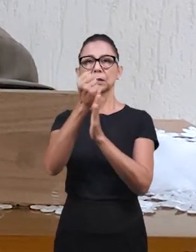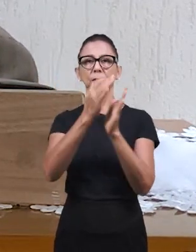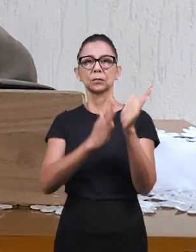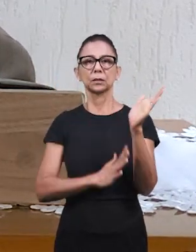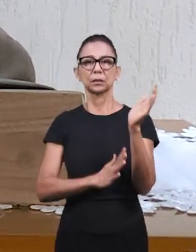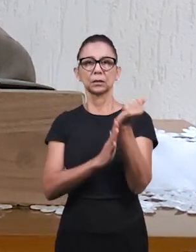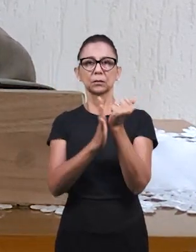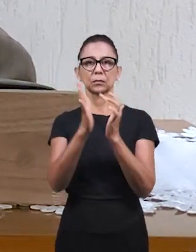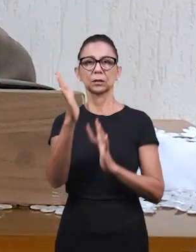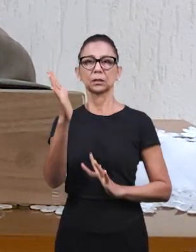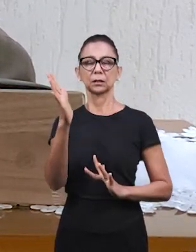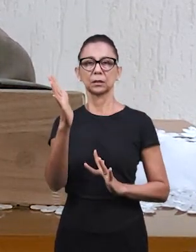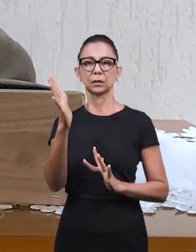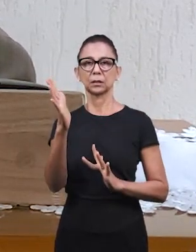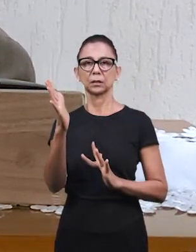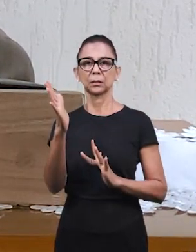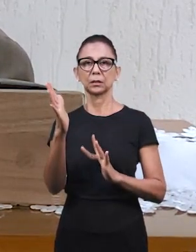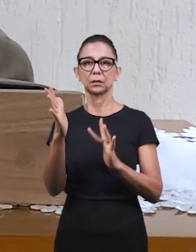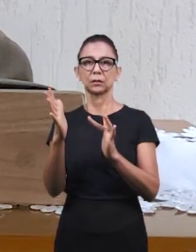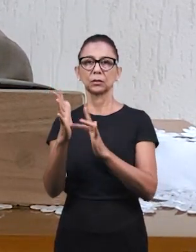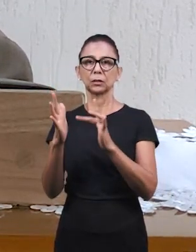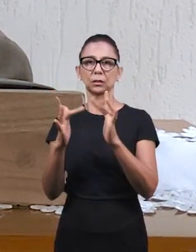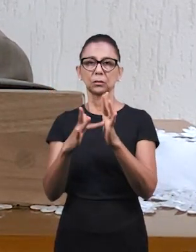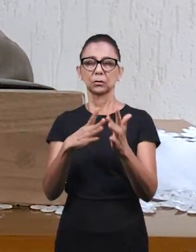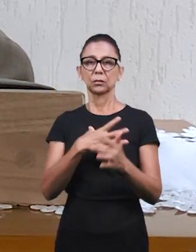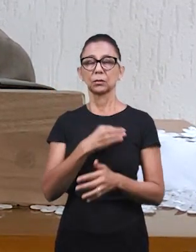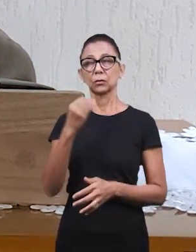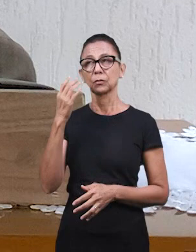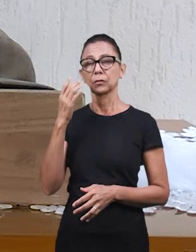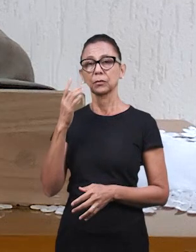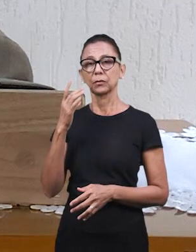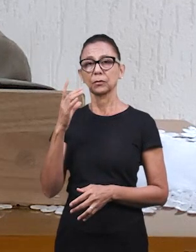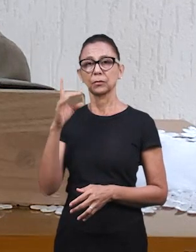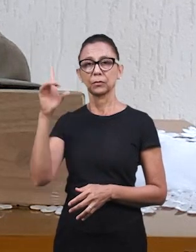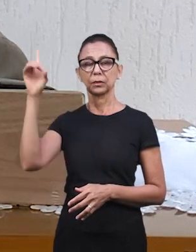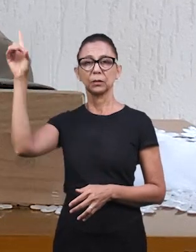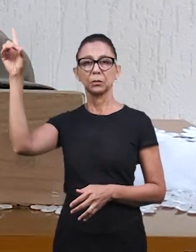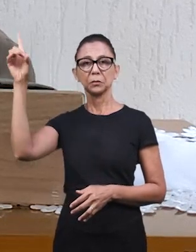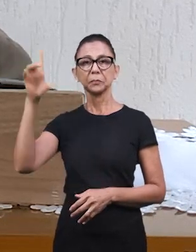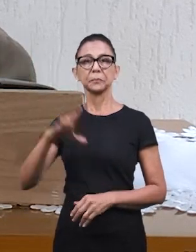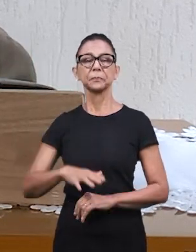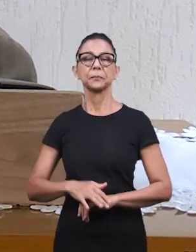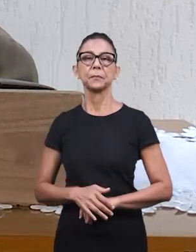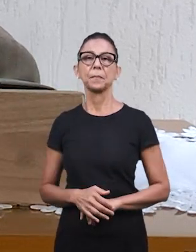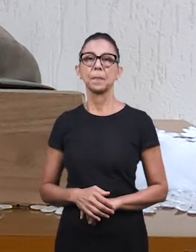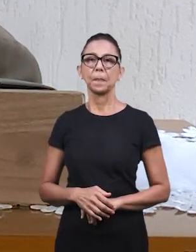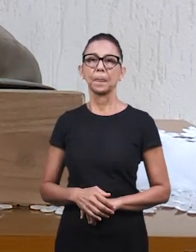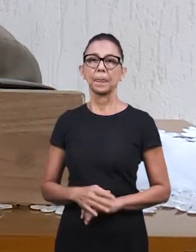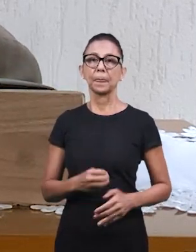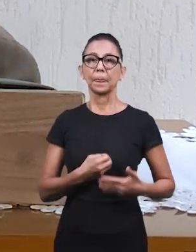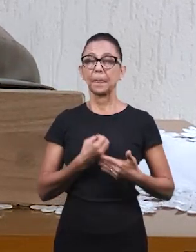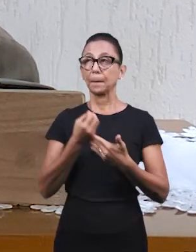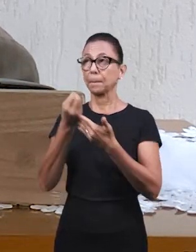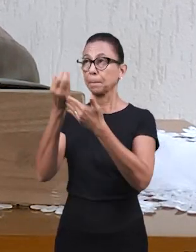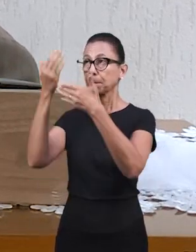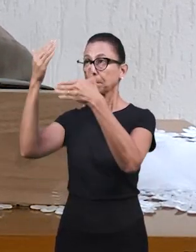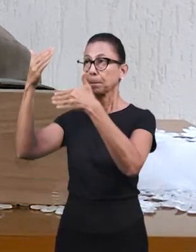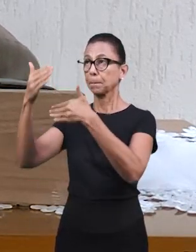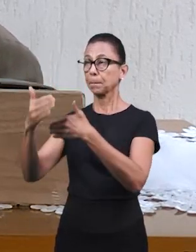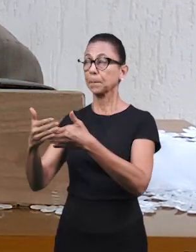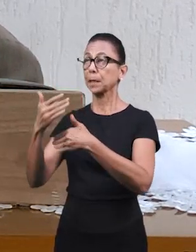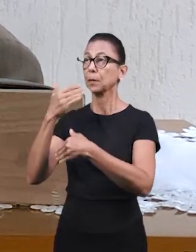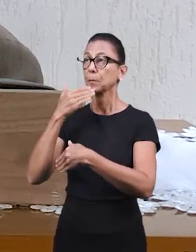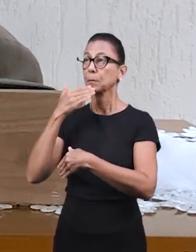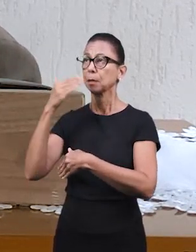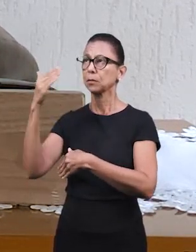Господь славы, мы взываем к Тебе о силе, которая в крови Сына Твоего возлюбленного Иисуса, когда мы представляем